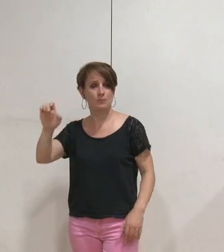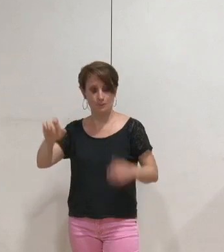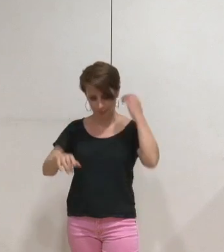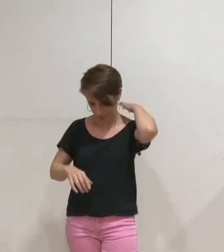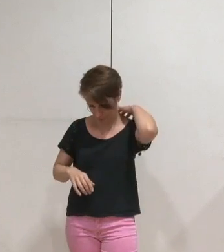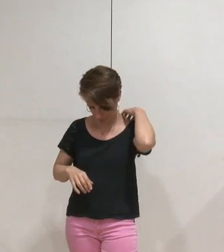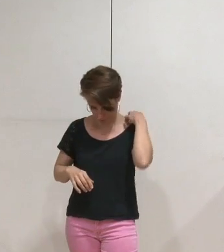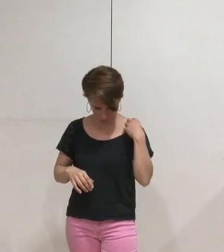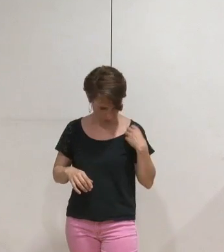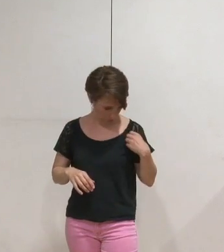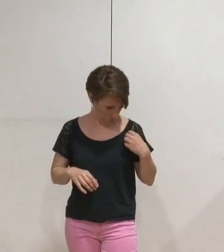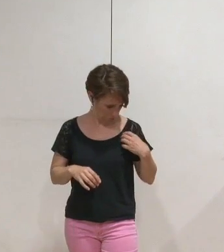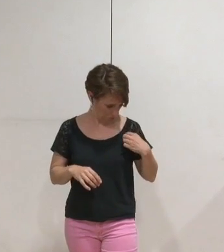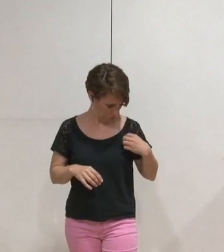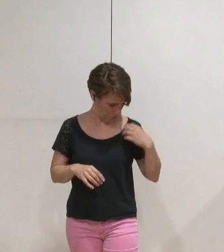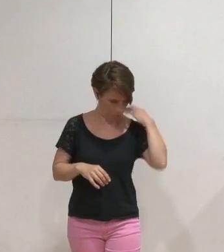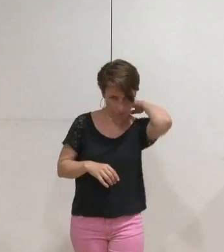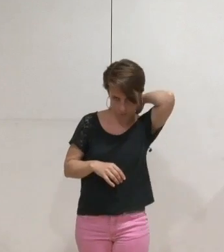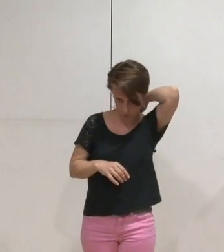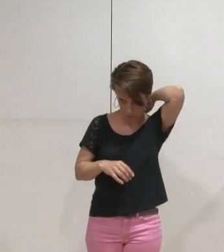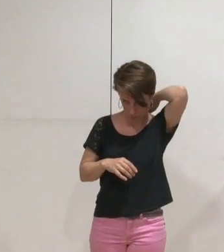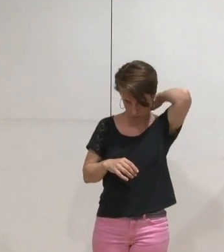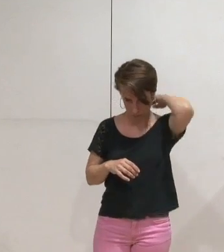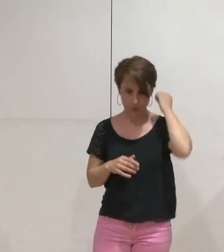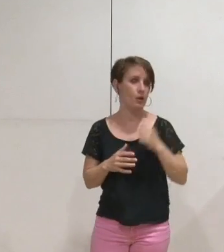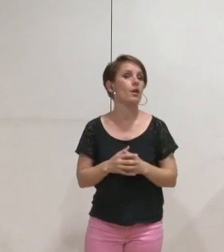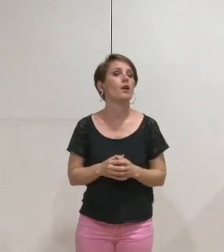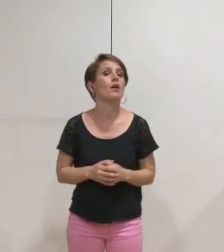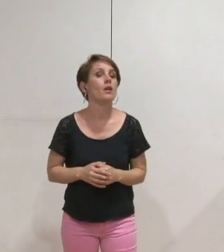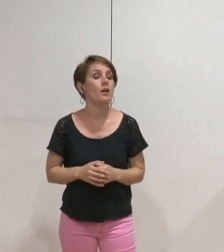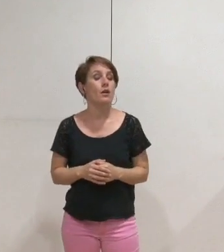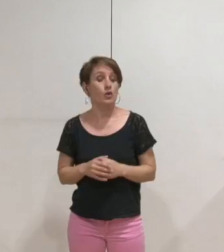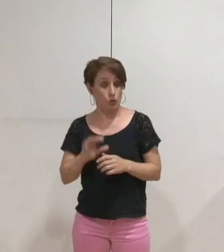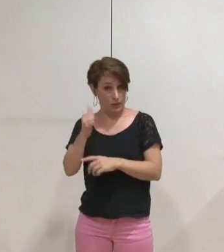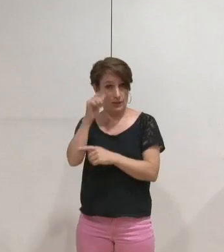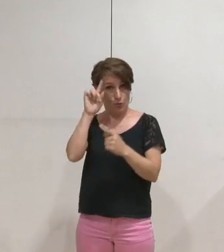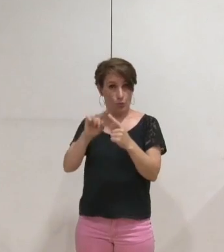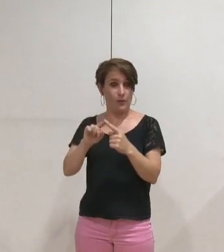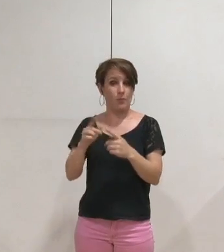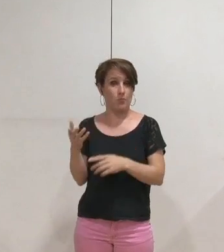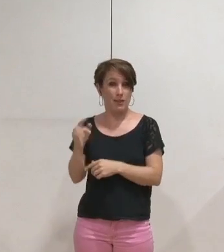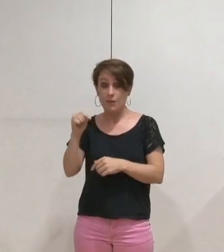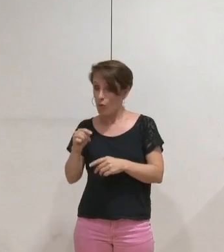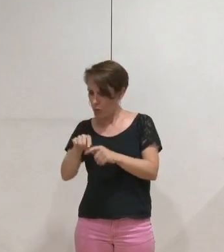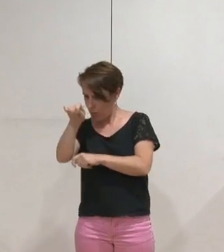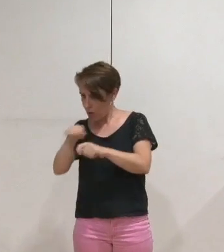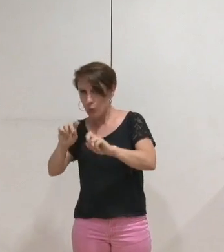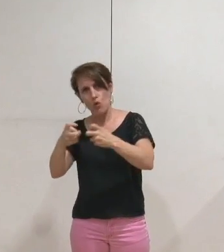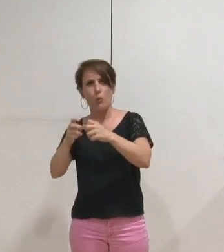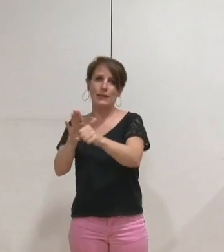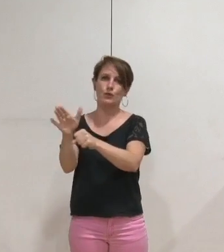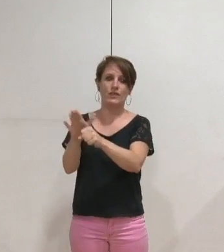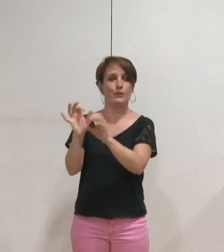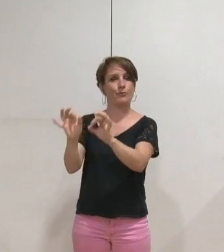de de droit à construire qui est suffisant donc ça c'est le le premier point et le le second